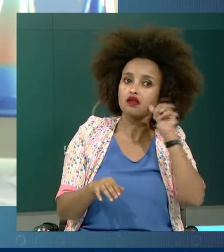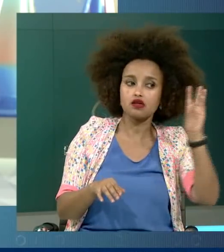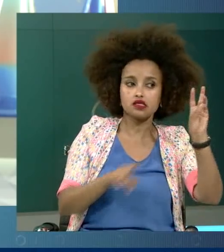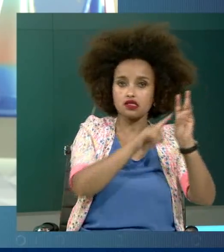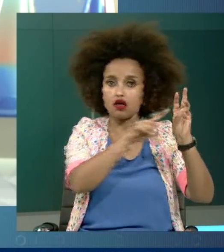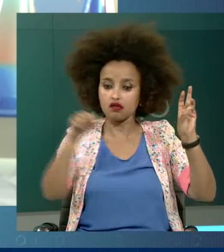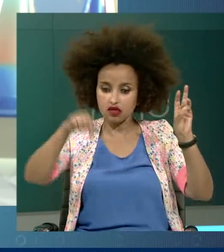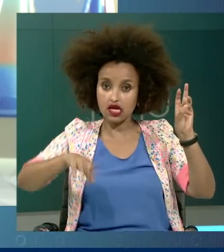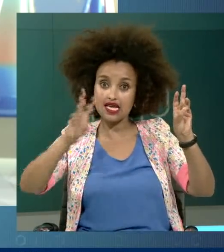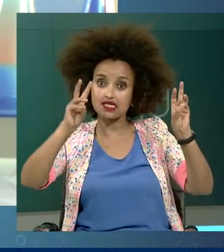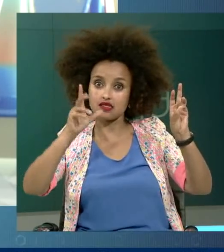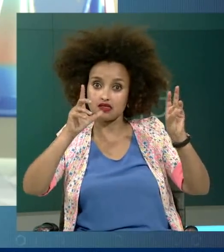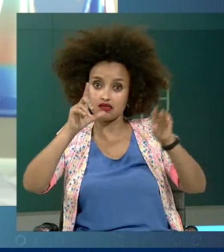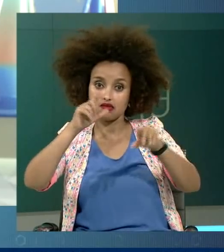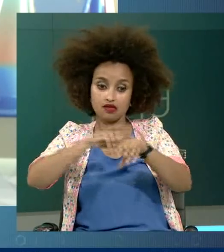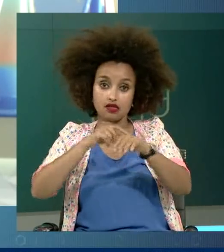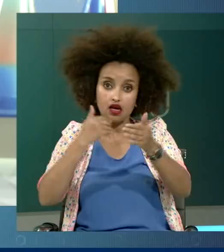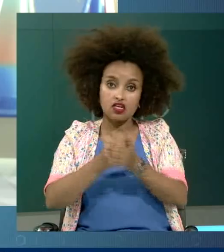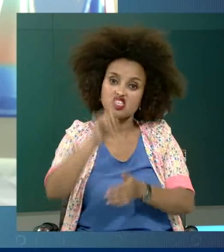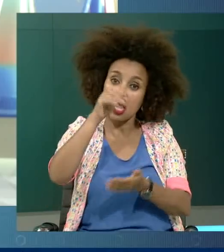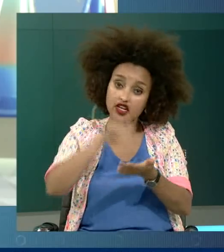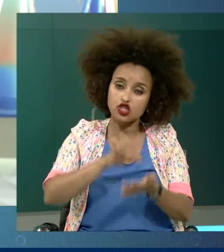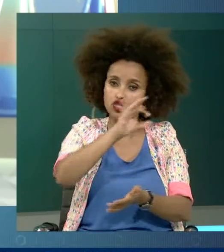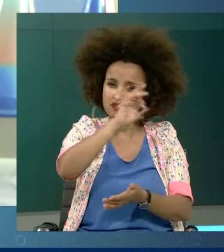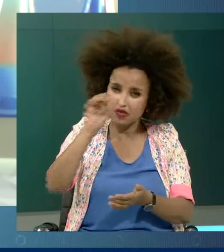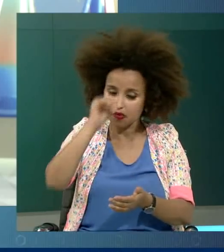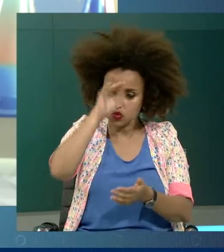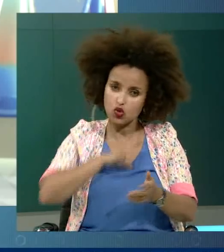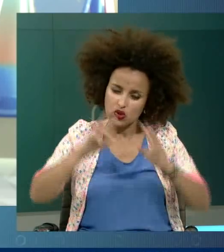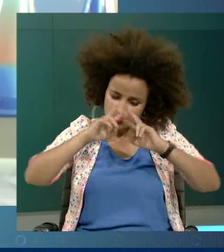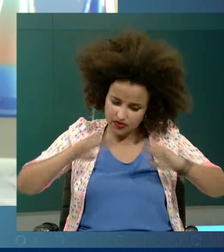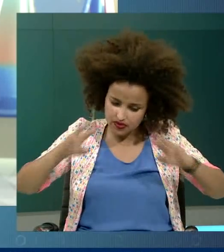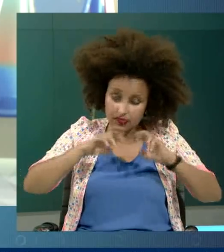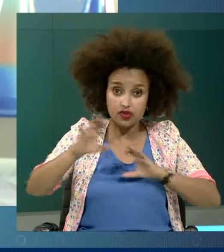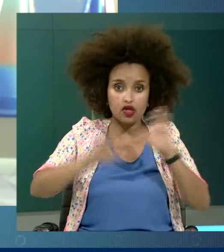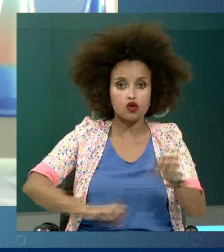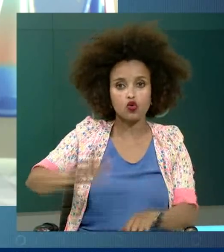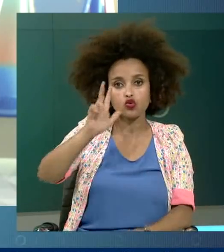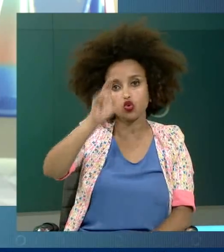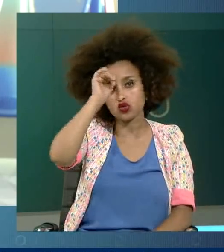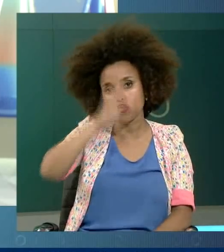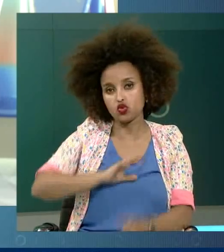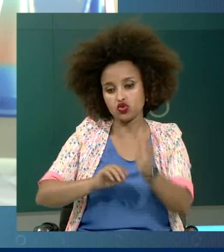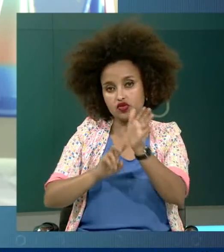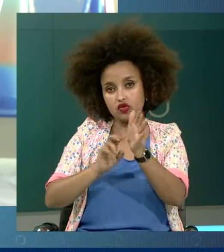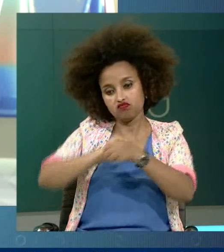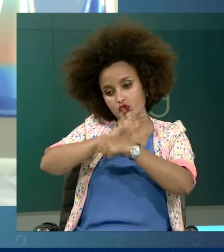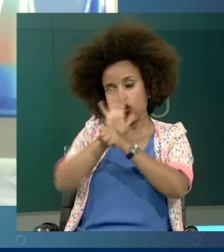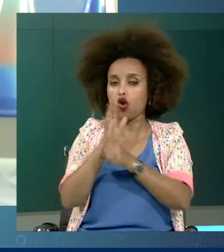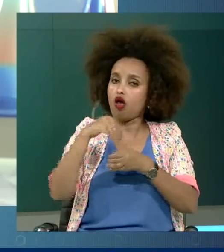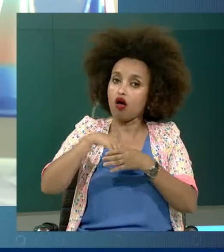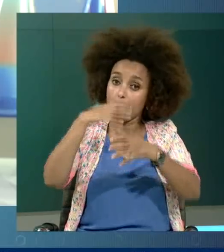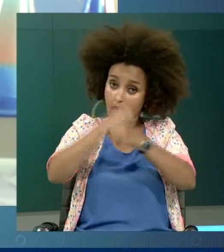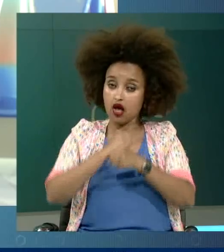ለ1861 ያክል ሰዎች የላቦራቶሪ ምርመራ ተደርጎ 3 ሰዎች ቫይረሱ እንደተገኘባቸው ከጥቂት ደቂቃዎች በፊት